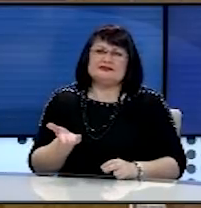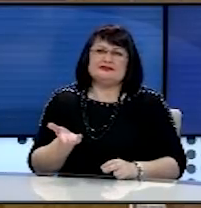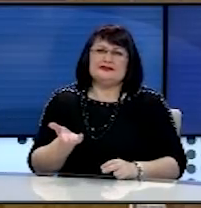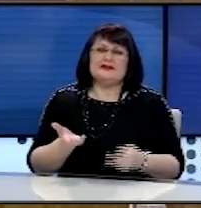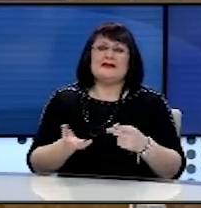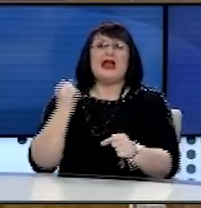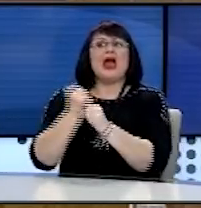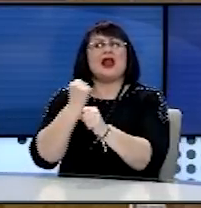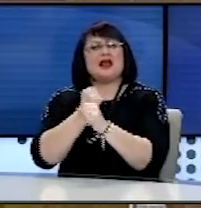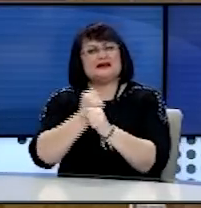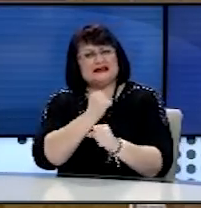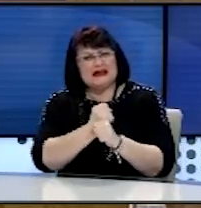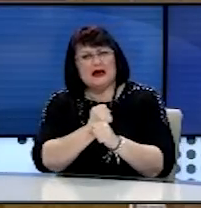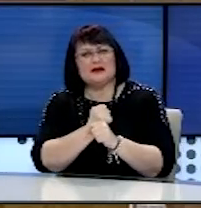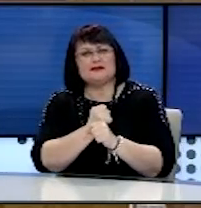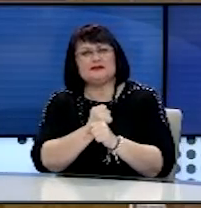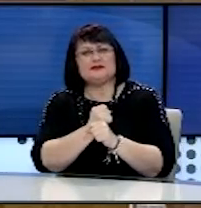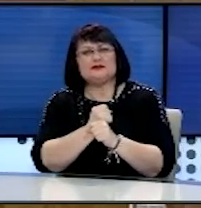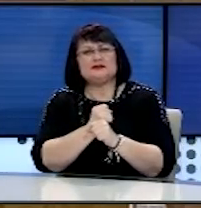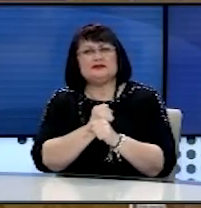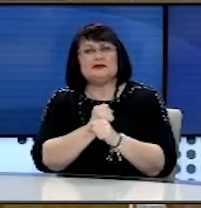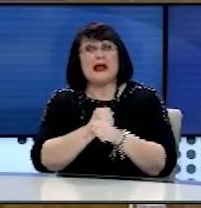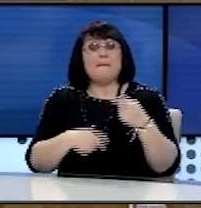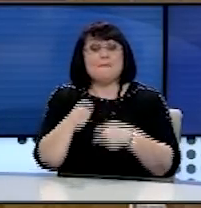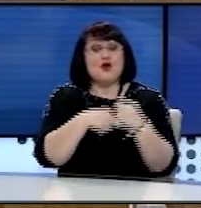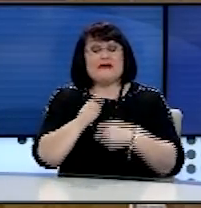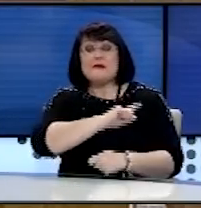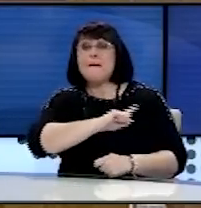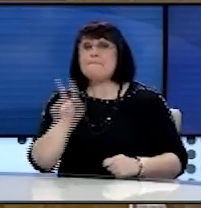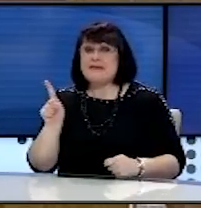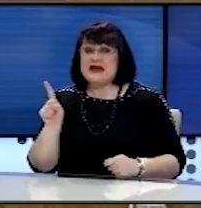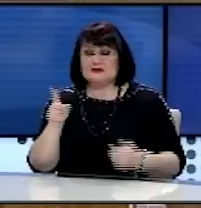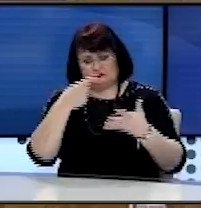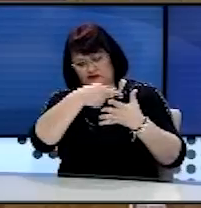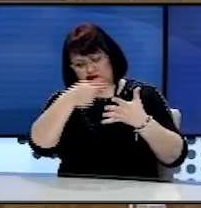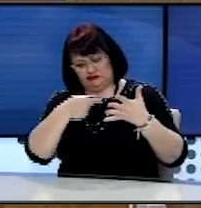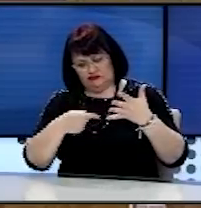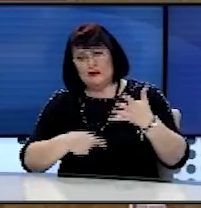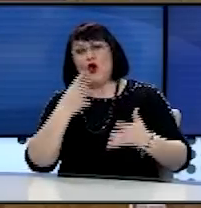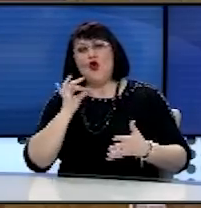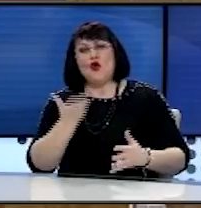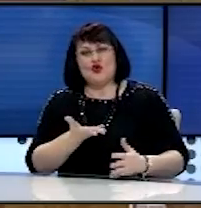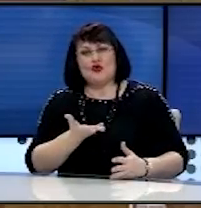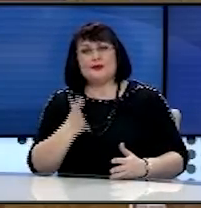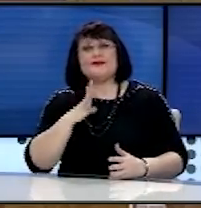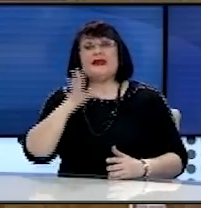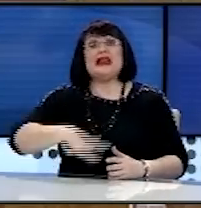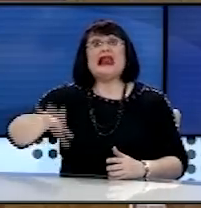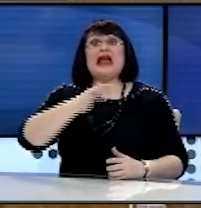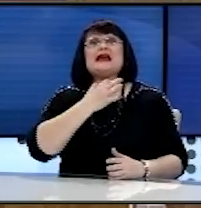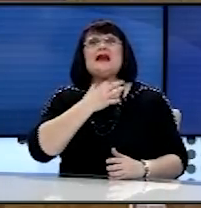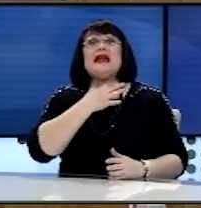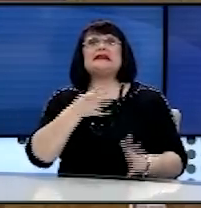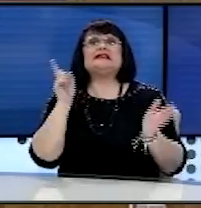η εργασία, η εργατική δύναμη να αποτελούν εμπορεύματα. Για όλους αυτούς τους λόγους, οι λαοί χρειάζεται